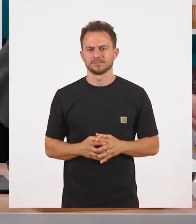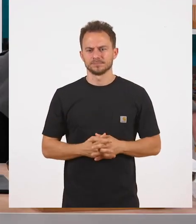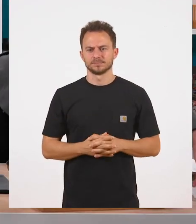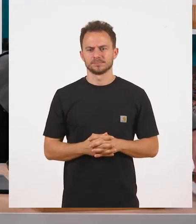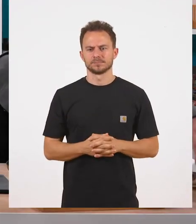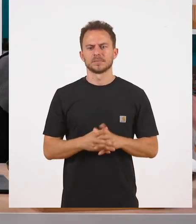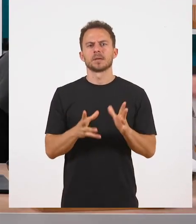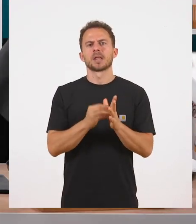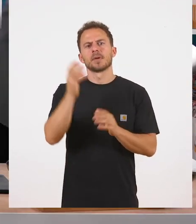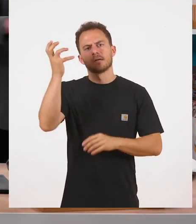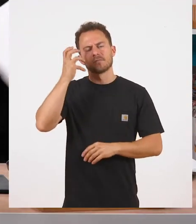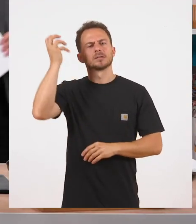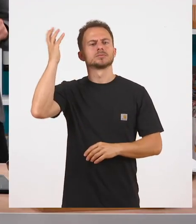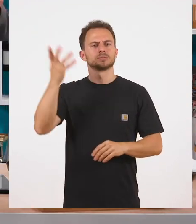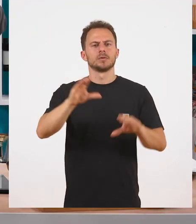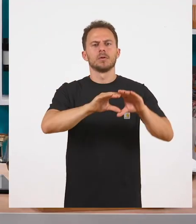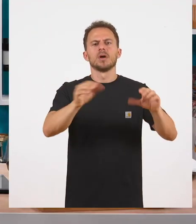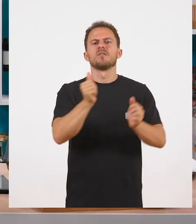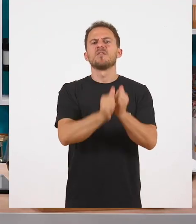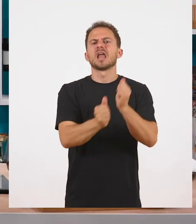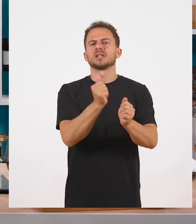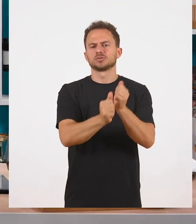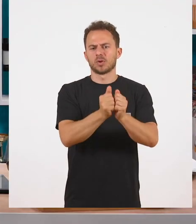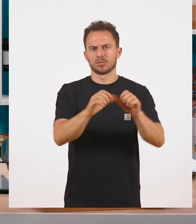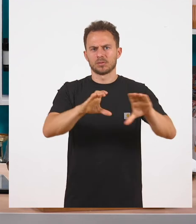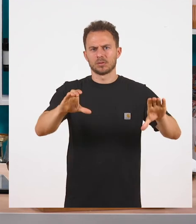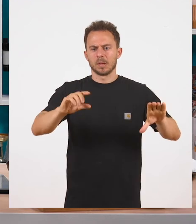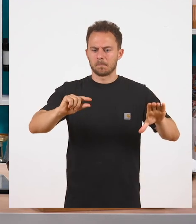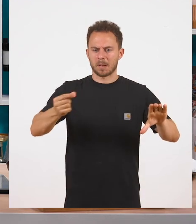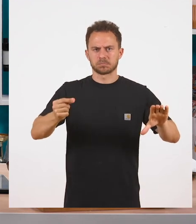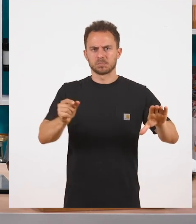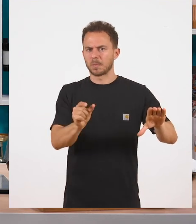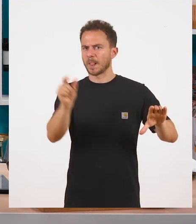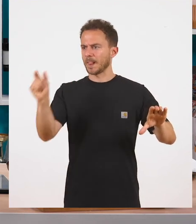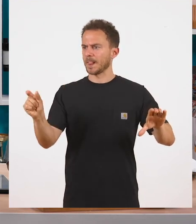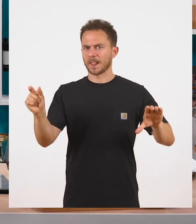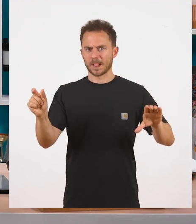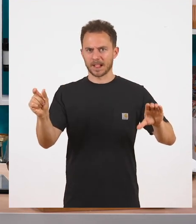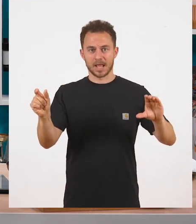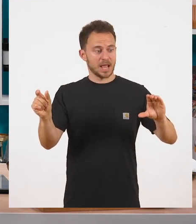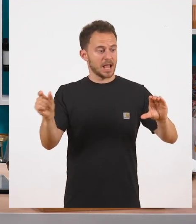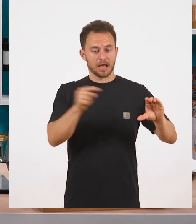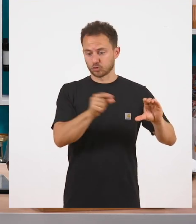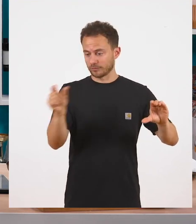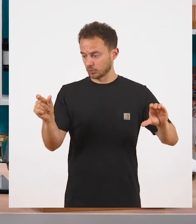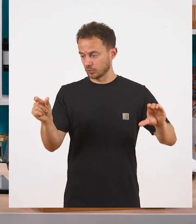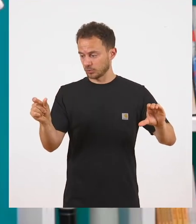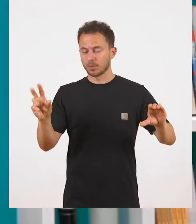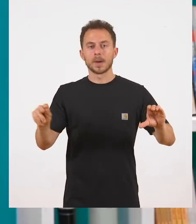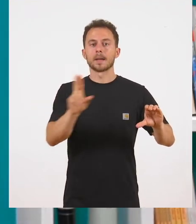εδώ έχω ένα κομμάτι φενιζόλ και κόψω ένα κομματάκι μικρό αυτό και αυτό έχουν την ίδια